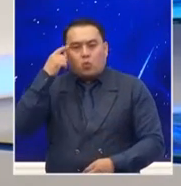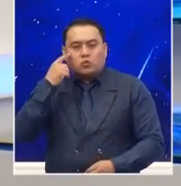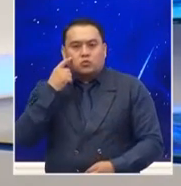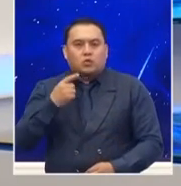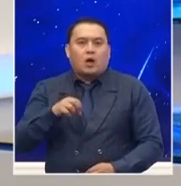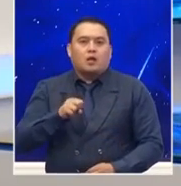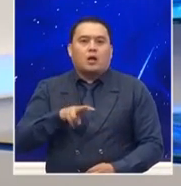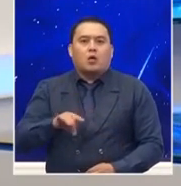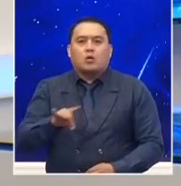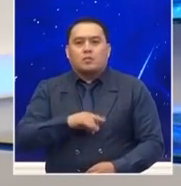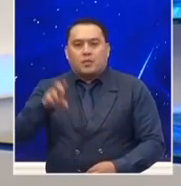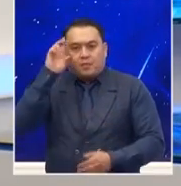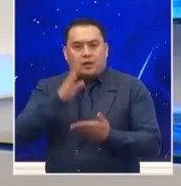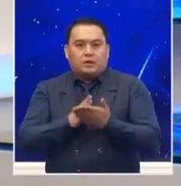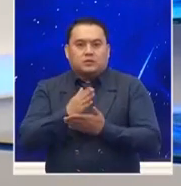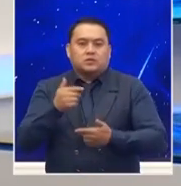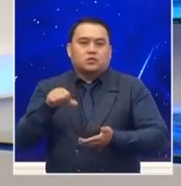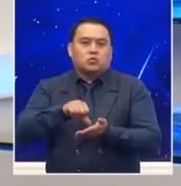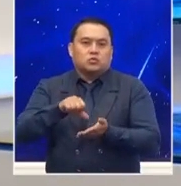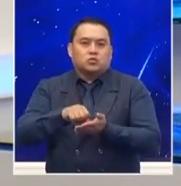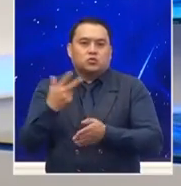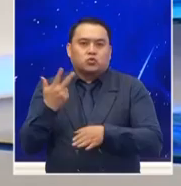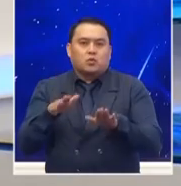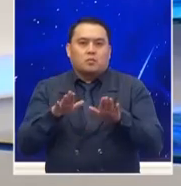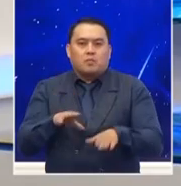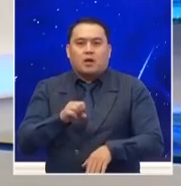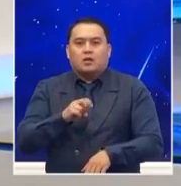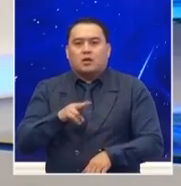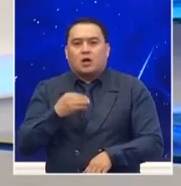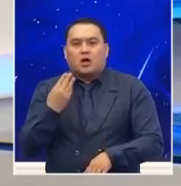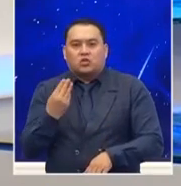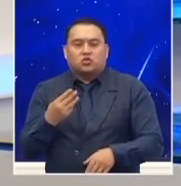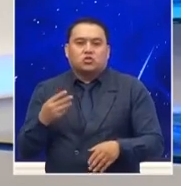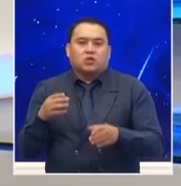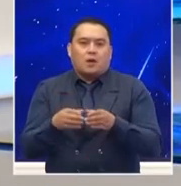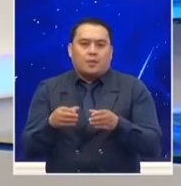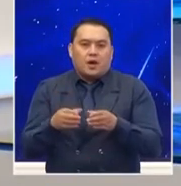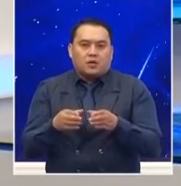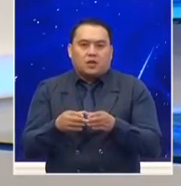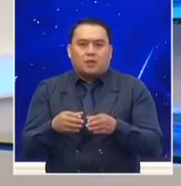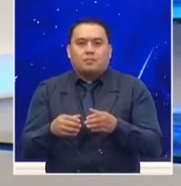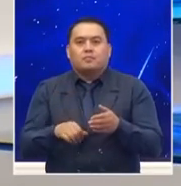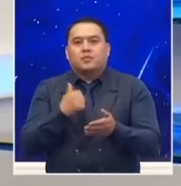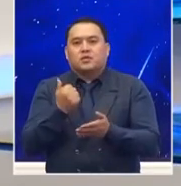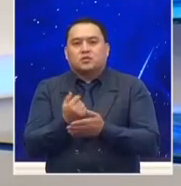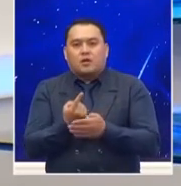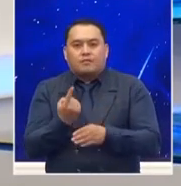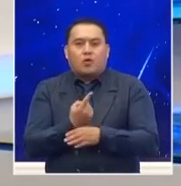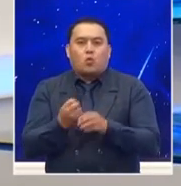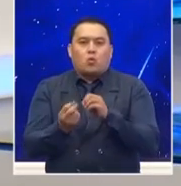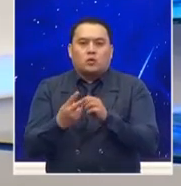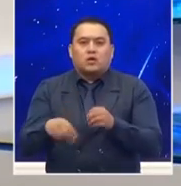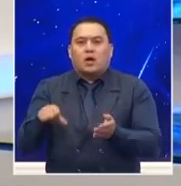Алакөл ауданының мемлекеттік қызметшілері бақ сынады. Үшінші орын Балқаштық Қайрат командасына бұйырды. Негізгі пікір сайысқа өңірдің